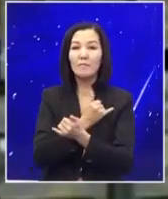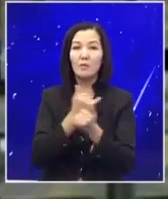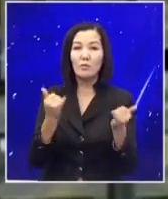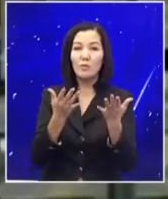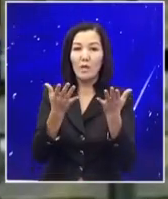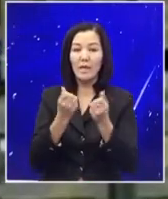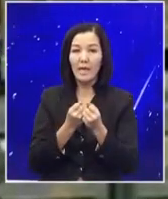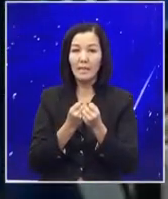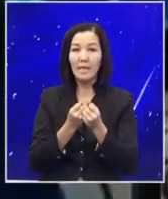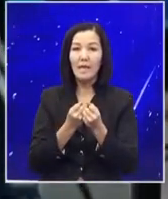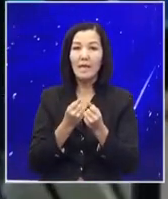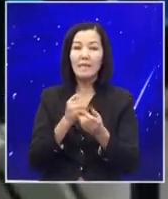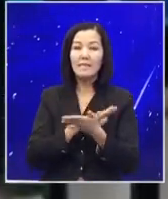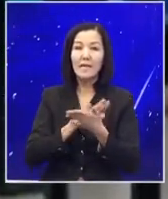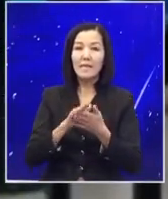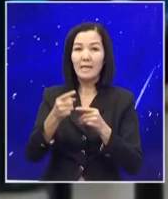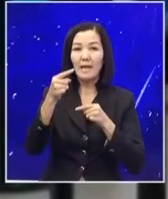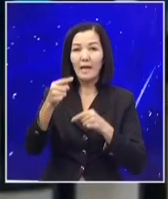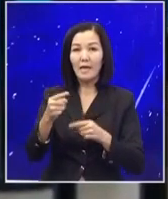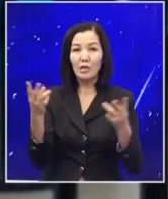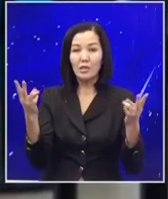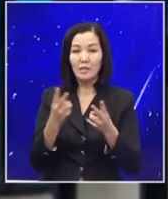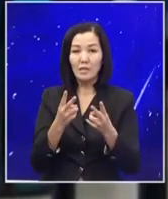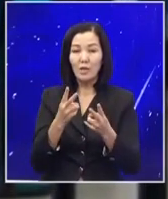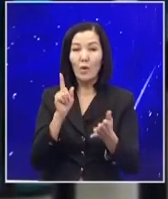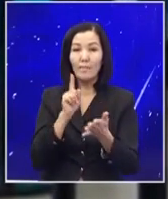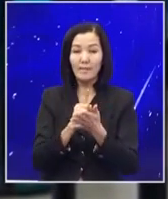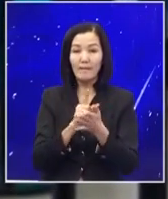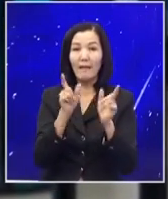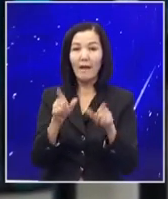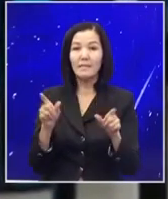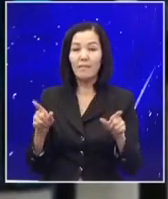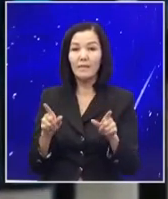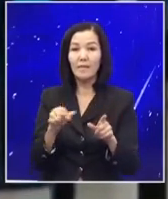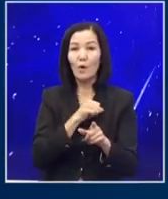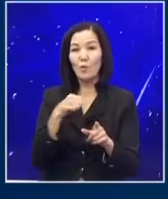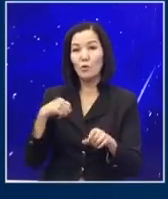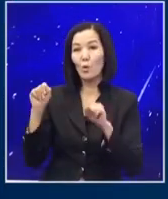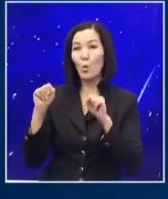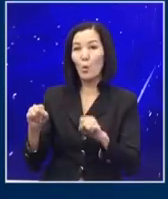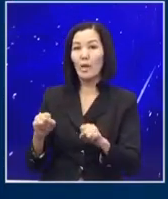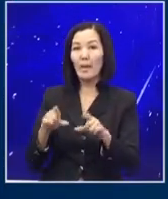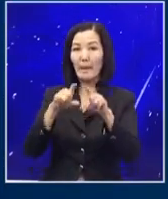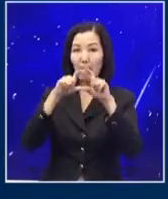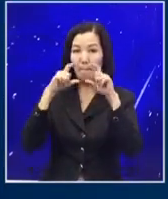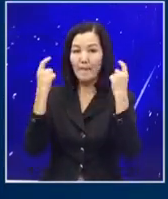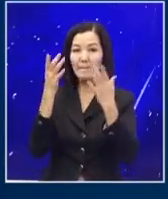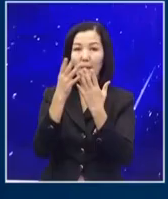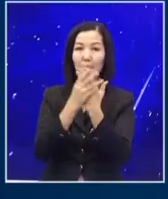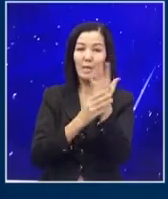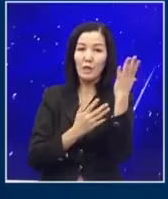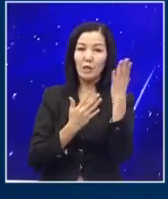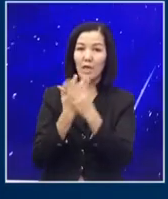кезінде санитарлық талап пен арақашықтық сақтау көрсетілген. Ал азаматтарға жеке қорғаныш құралдарын, яғни медициналық